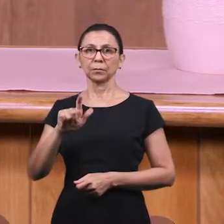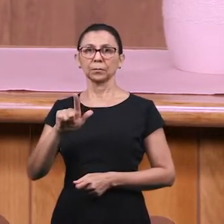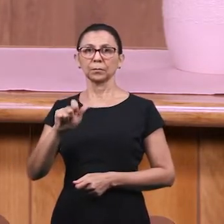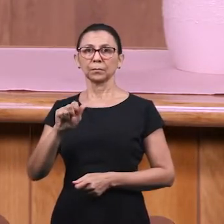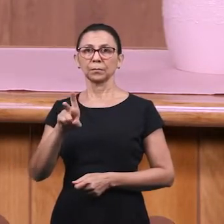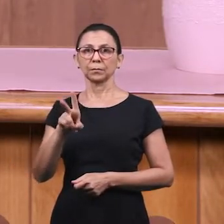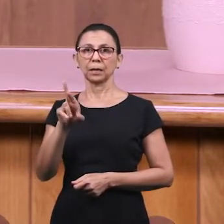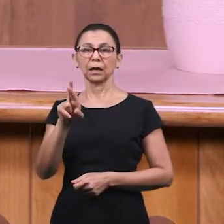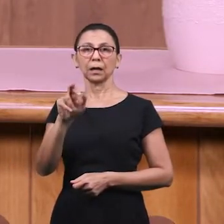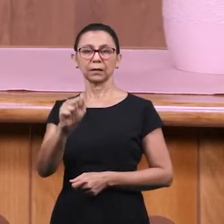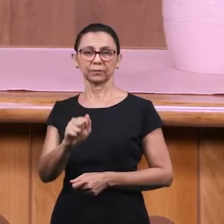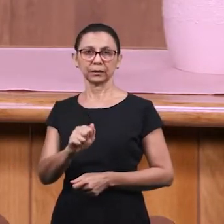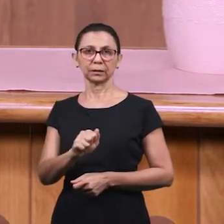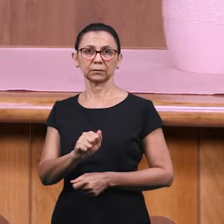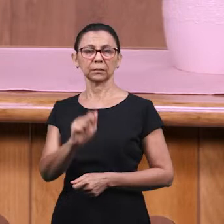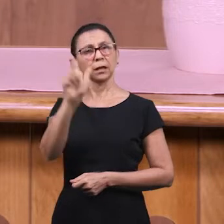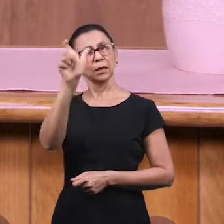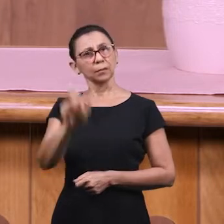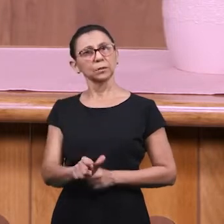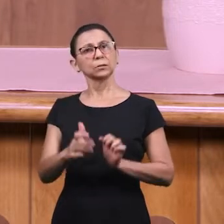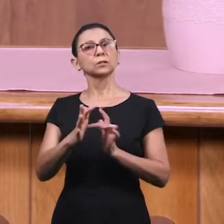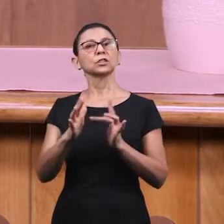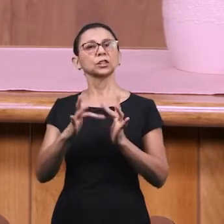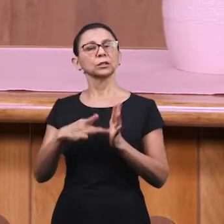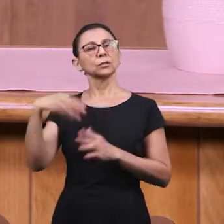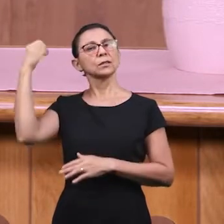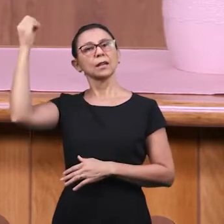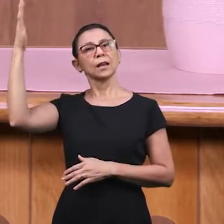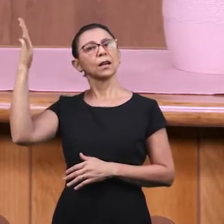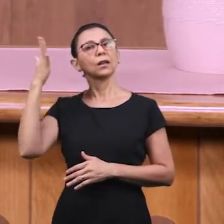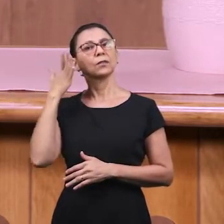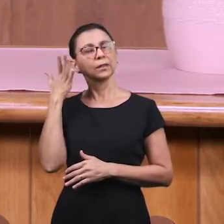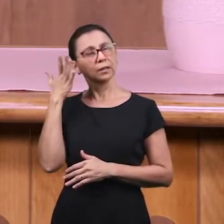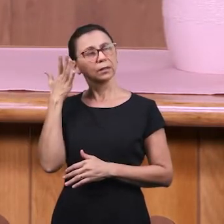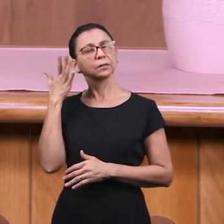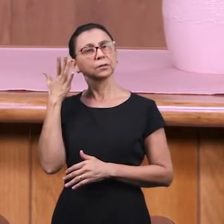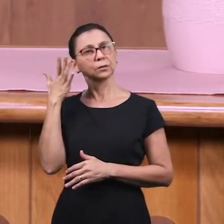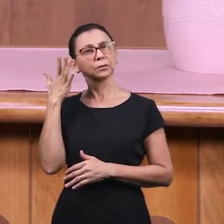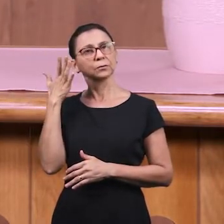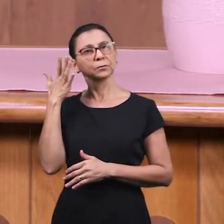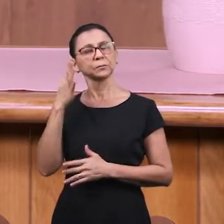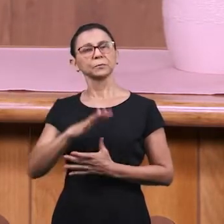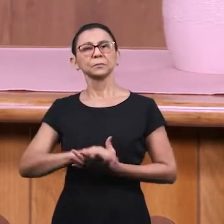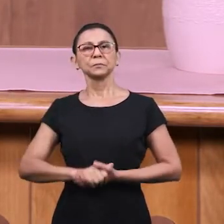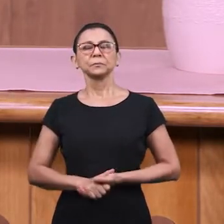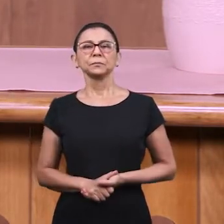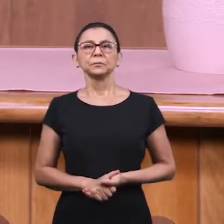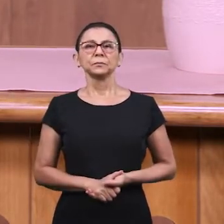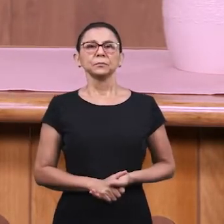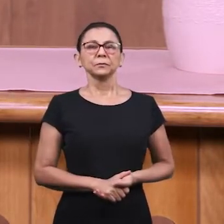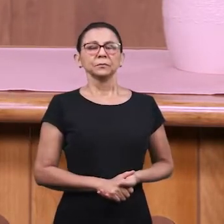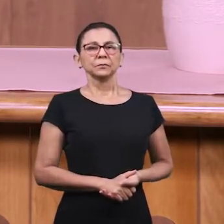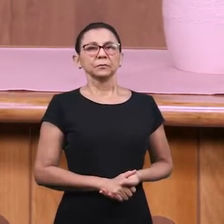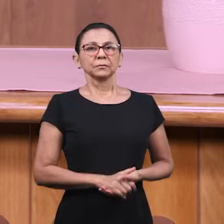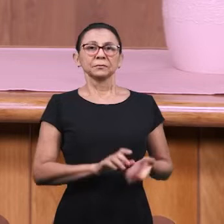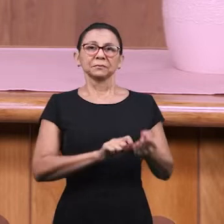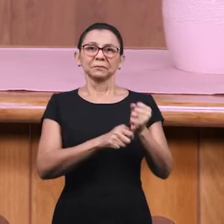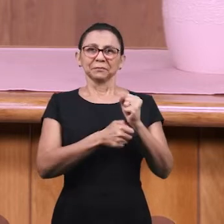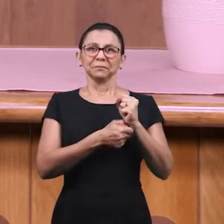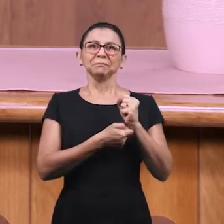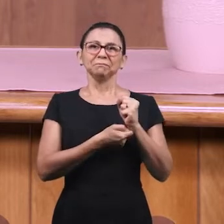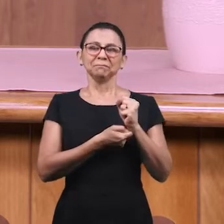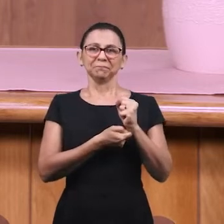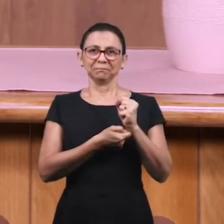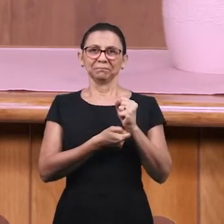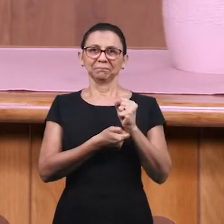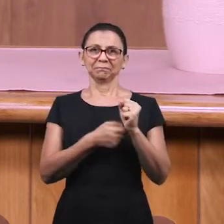Божие». Итак, живое слово – это открытый Иисус, когда Иисус открывается через живое слово. Это